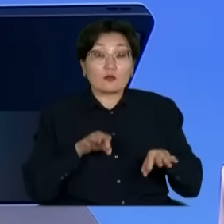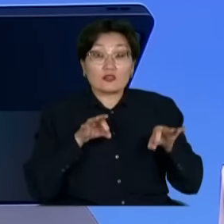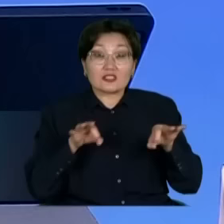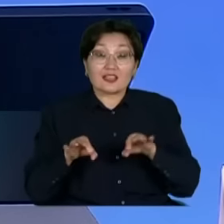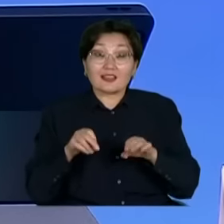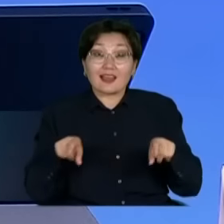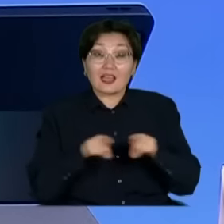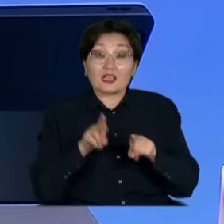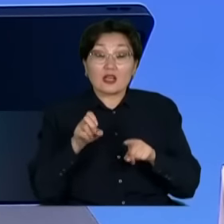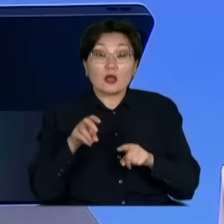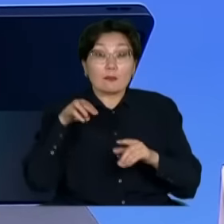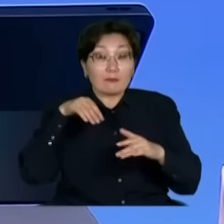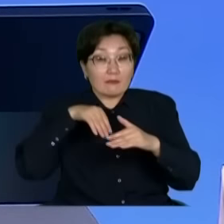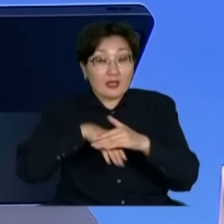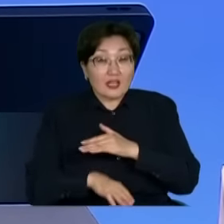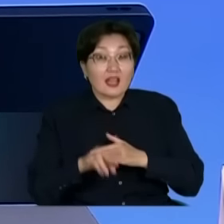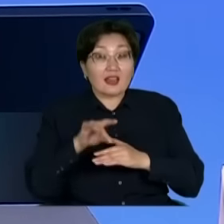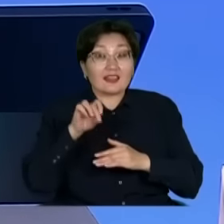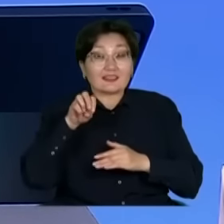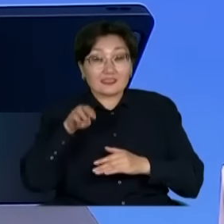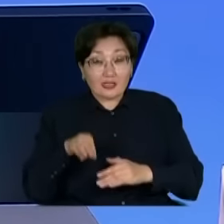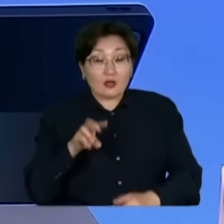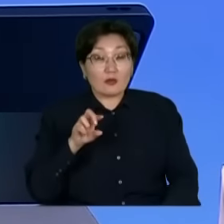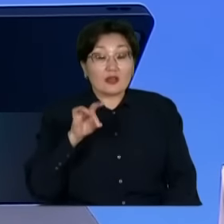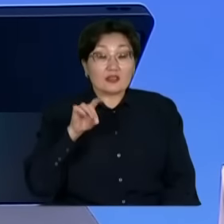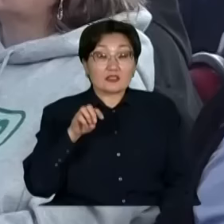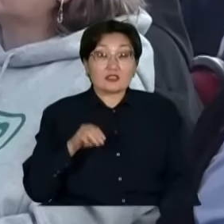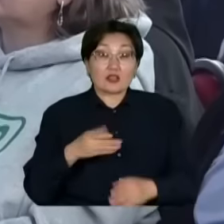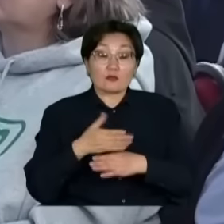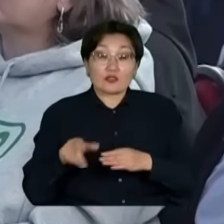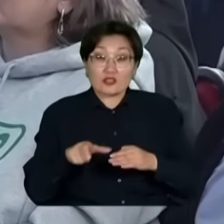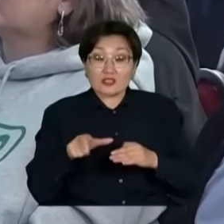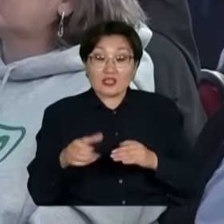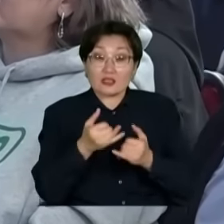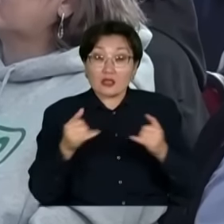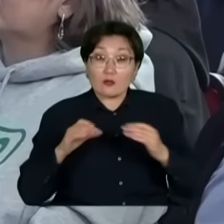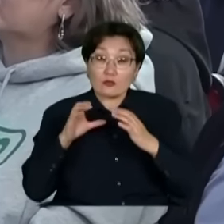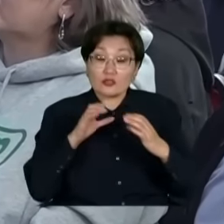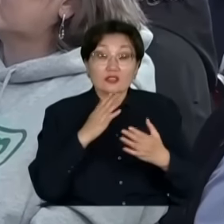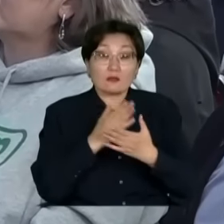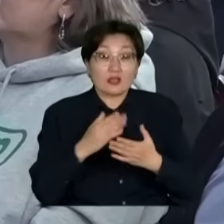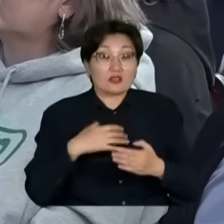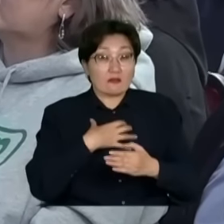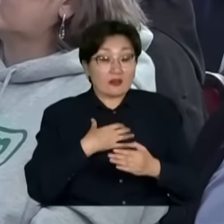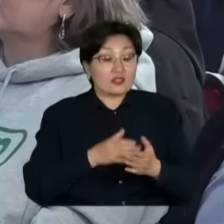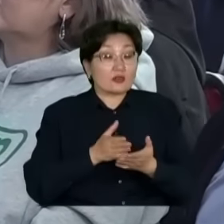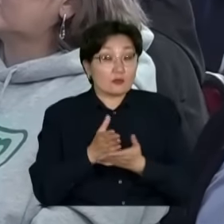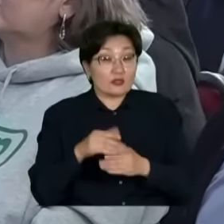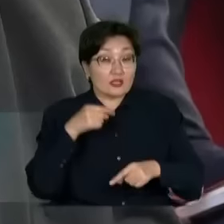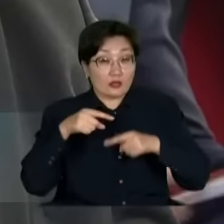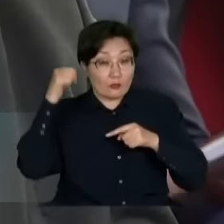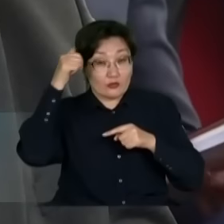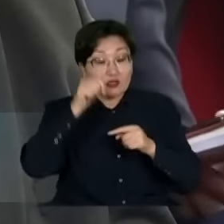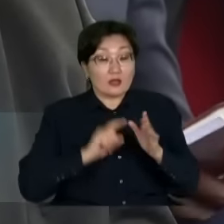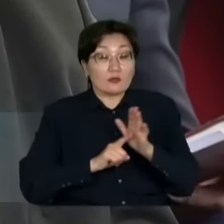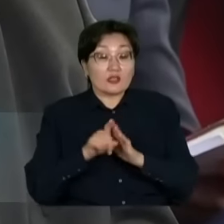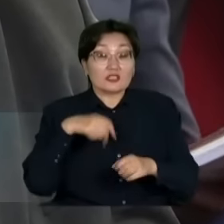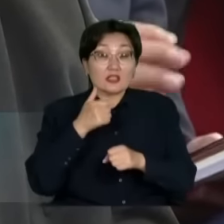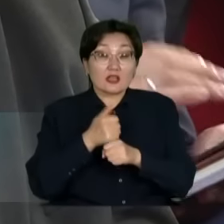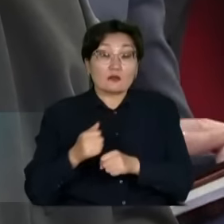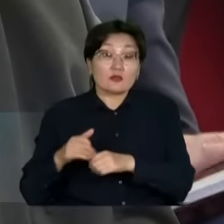как метро лрт и выделенные линии для автобусов являются нашим приоритетом и в следующем году вот